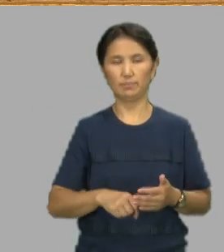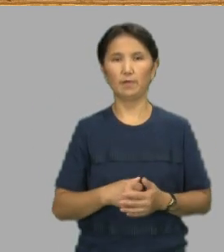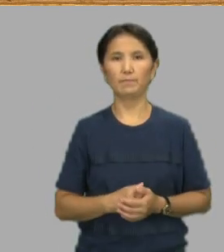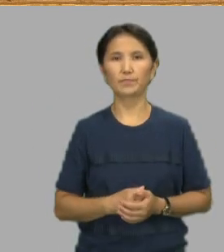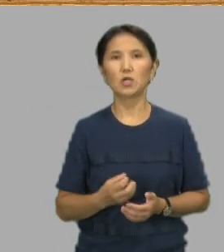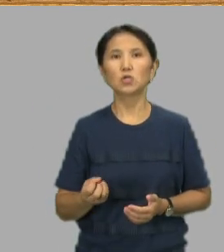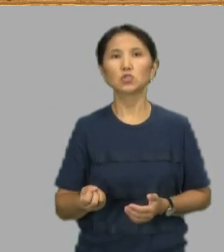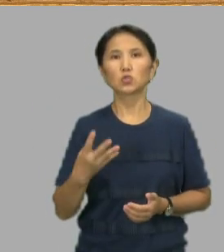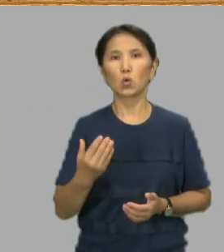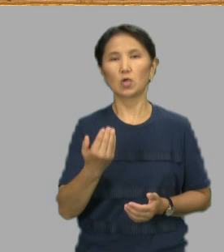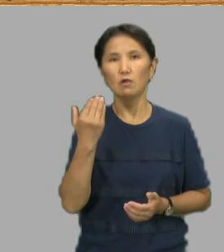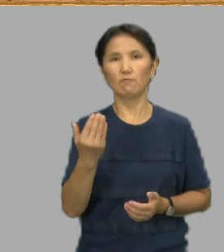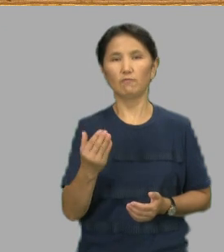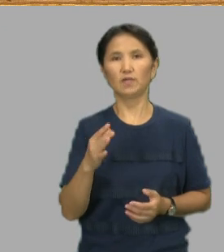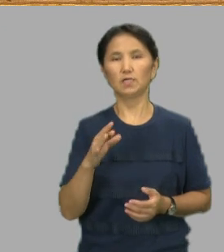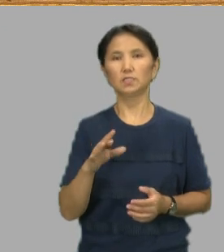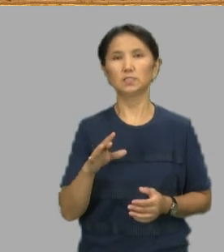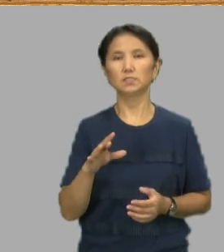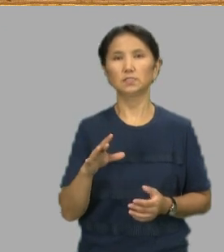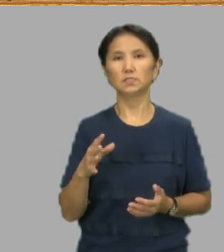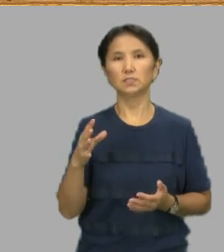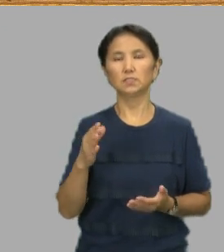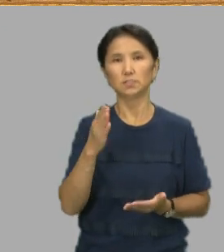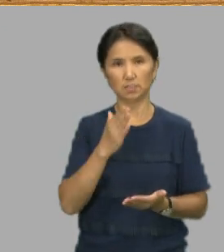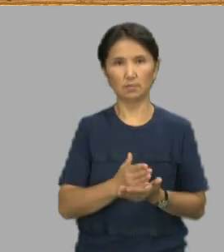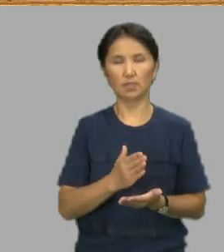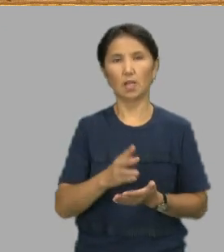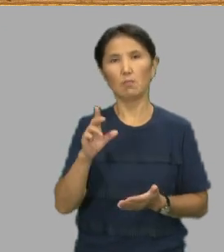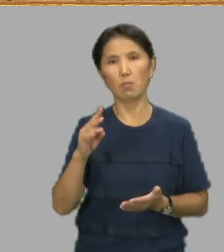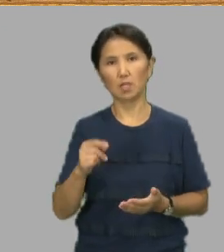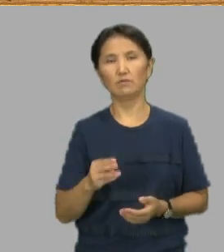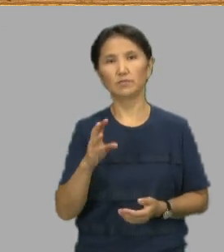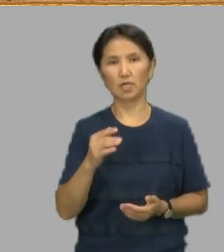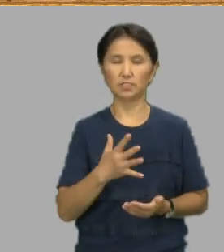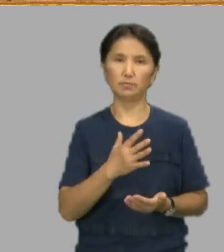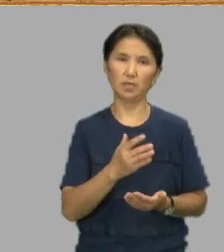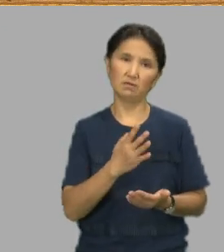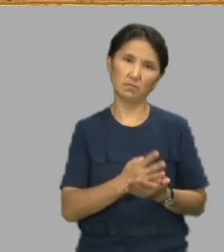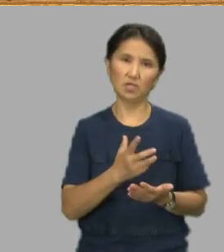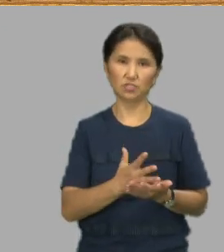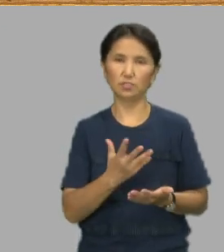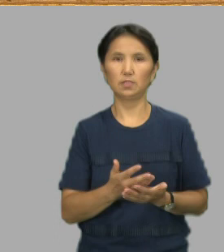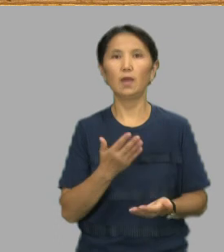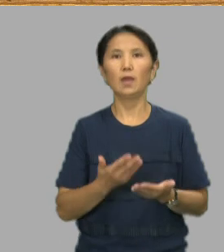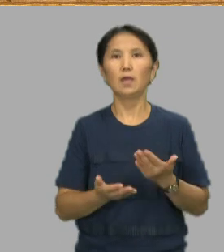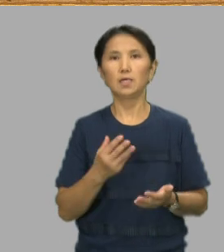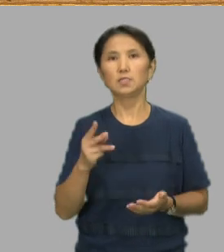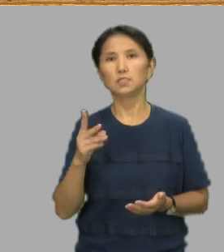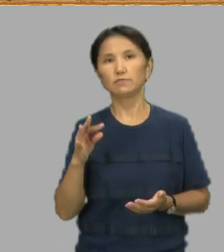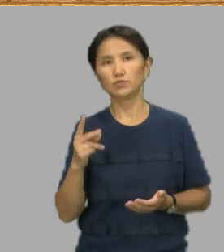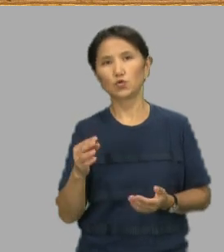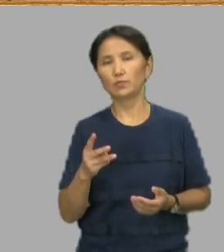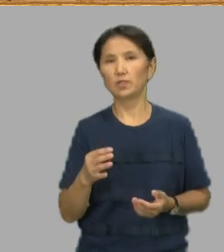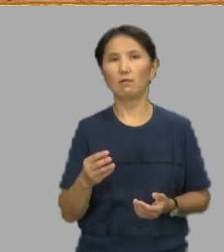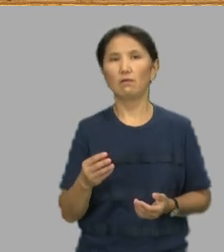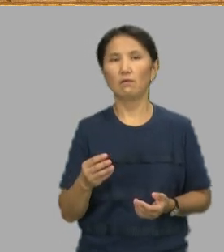Проверьте себя, сколько вы набрали баллов, так себя и оцените. Если в чем-то